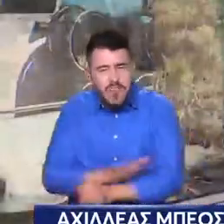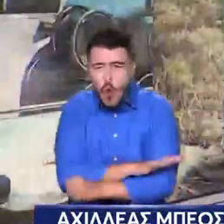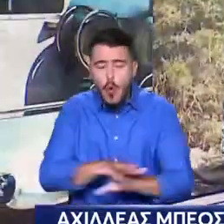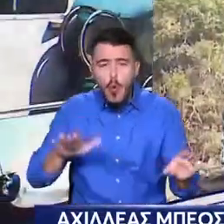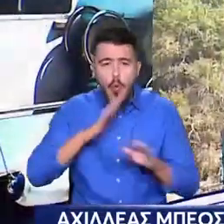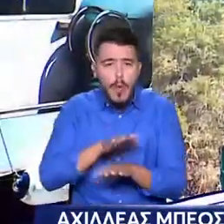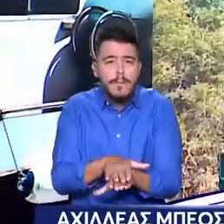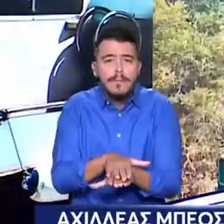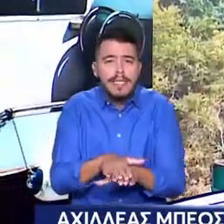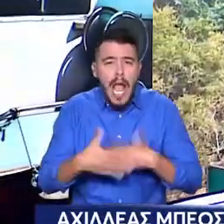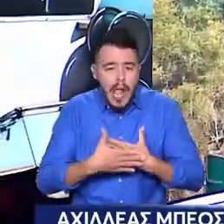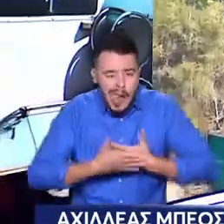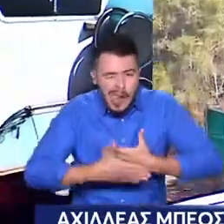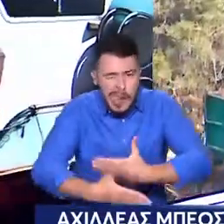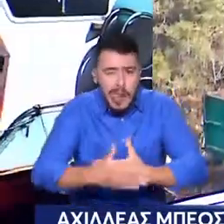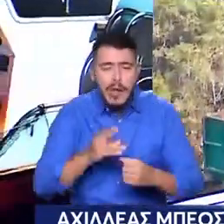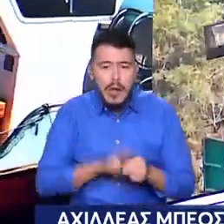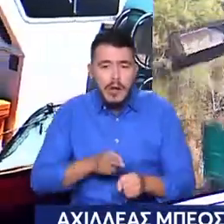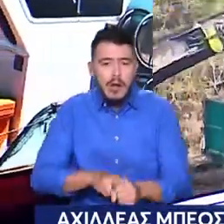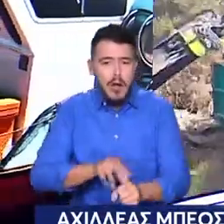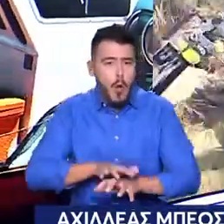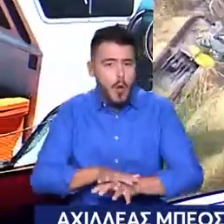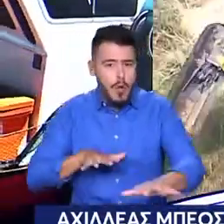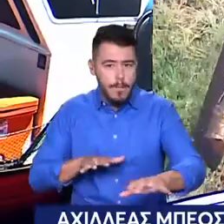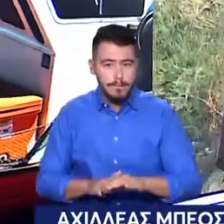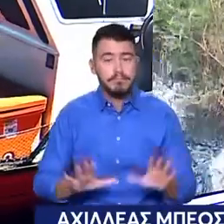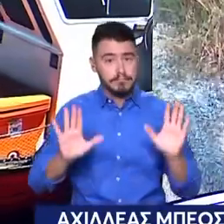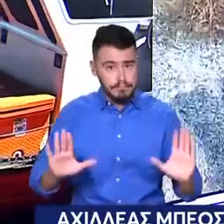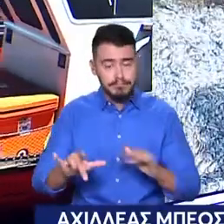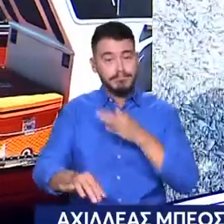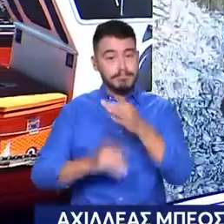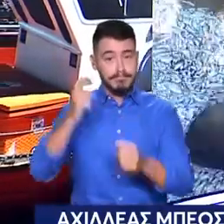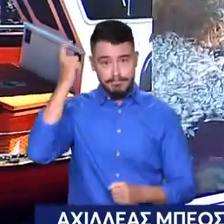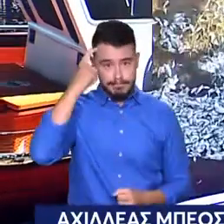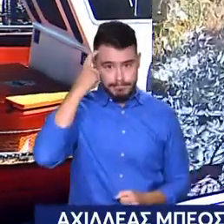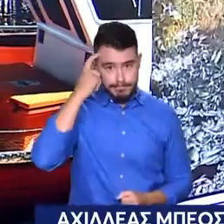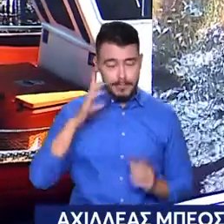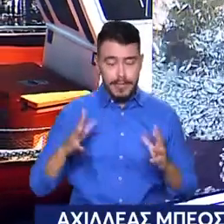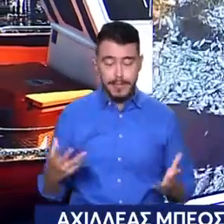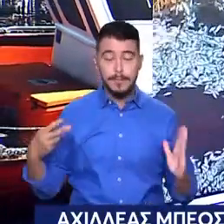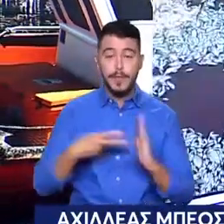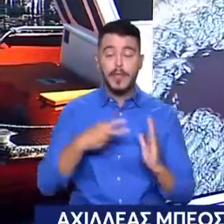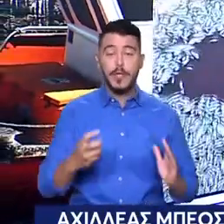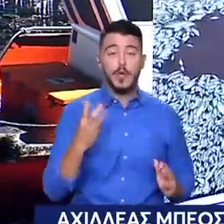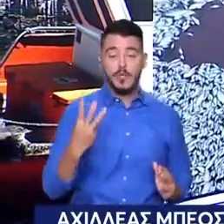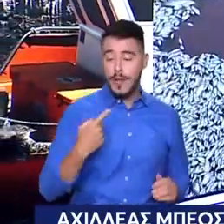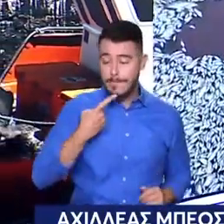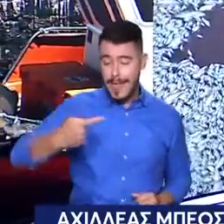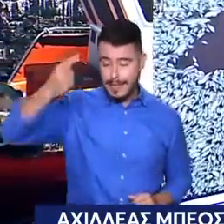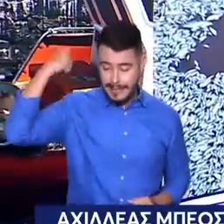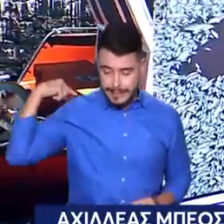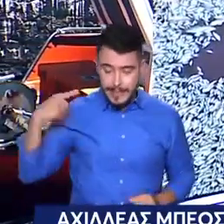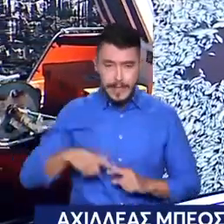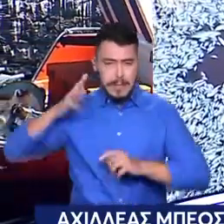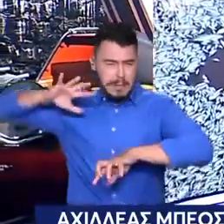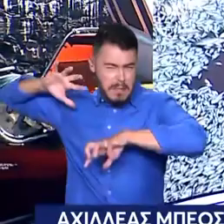αυτό. Έτσι. Αυτό λοιπόν, για να καταλάβετε, κύριε Βαγκελάτου, και ο κόσμος, το 2023 πέρσι, με την